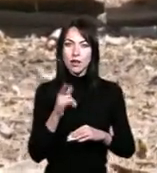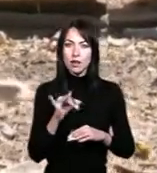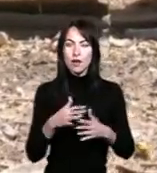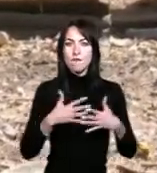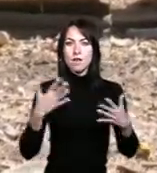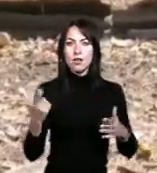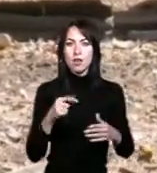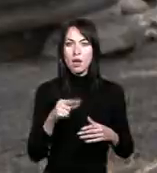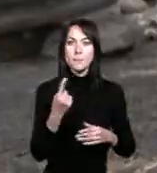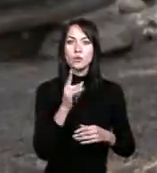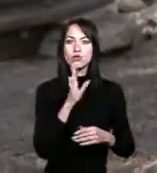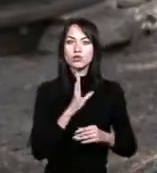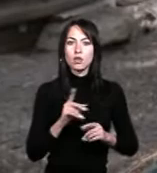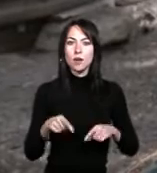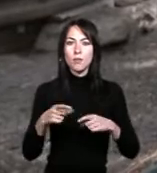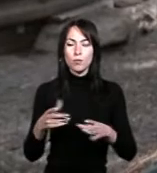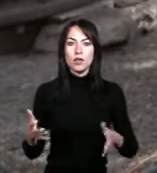що жінка побігла рятувати.